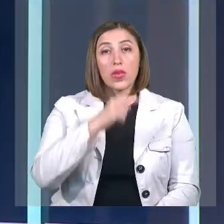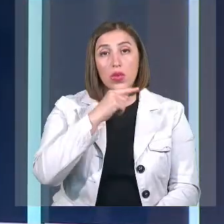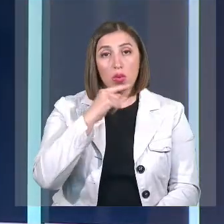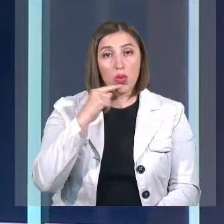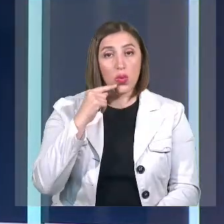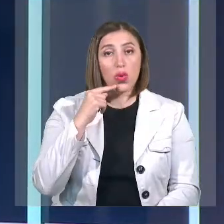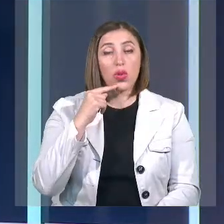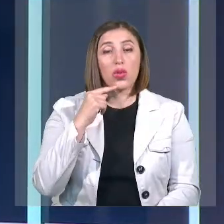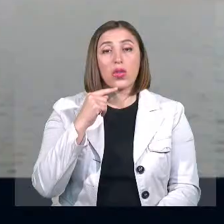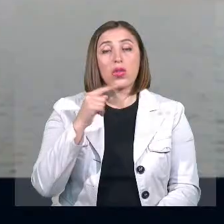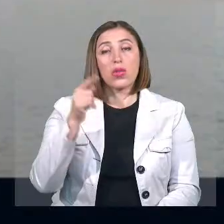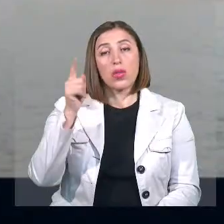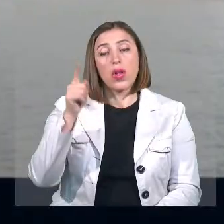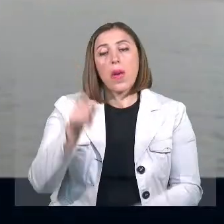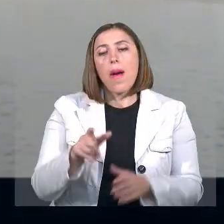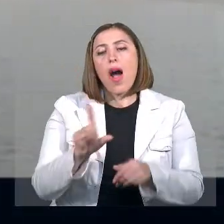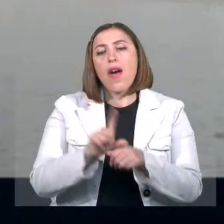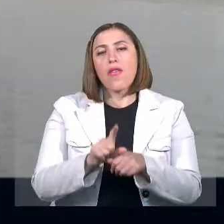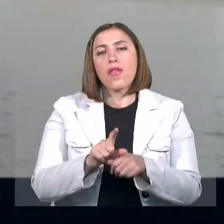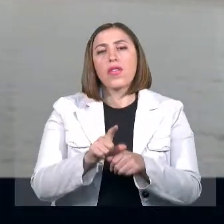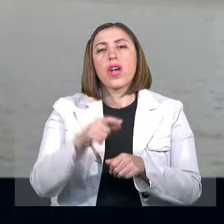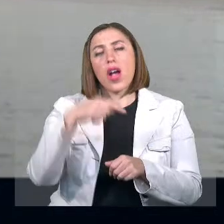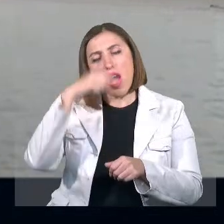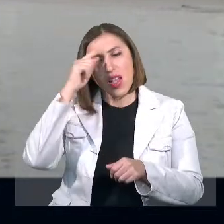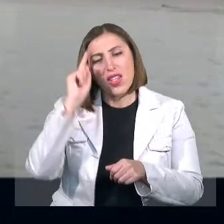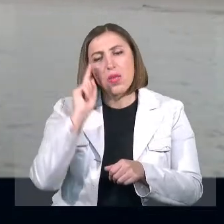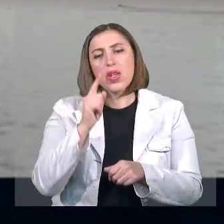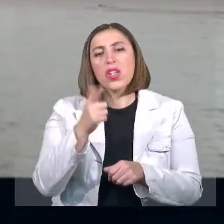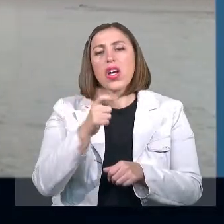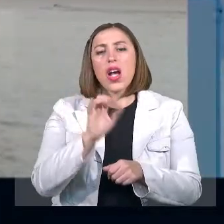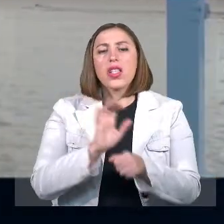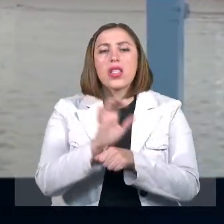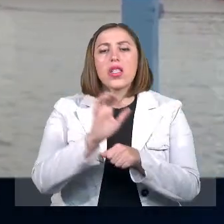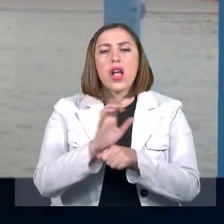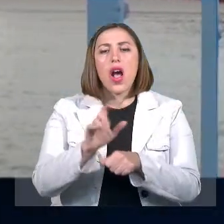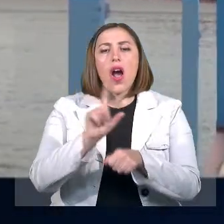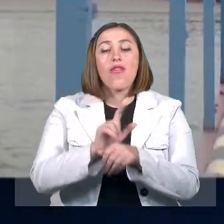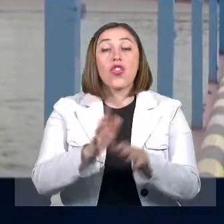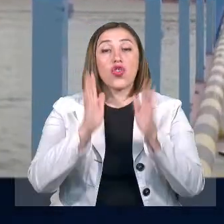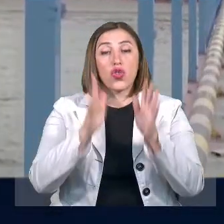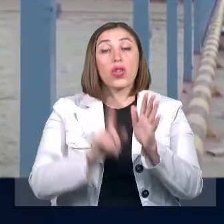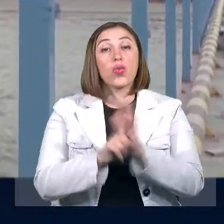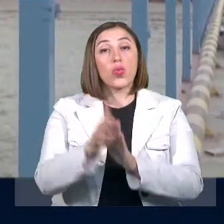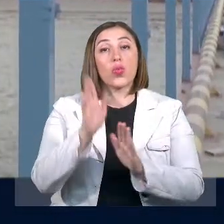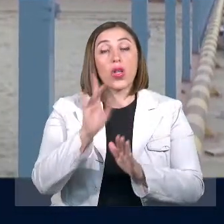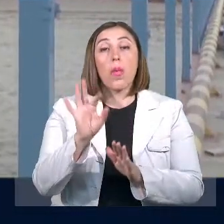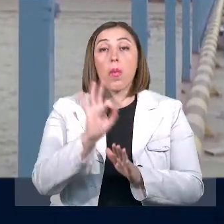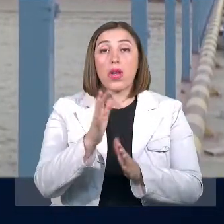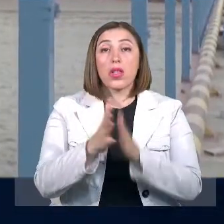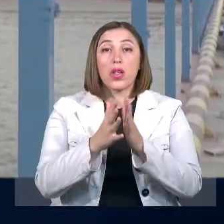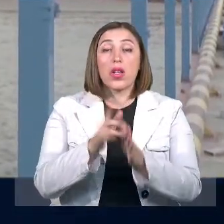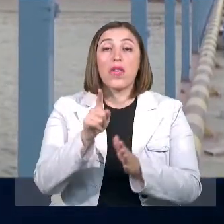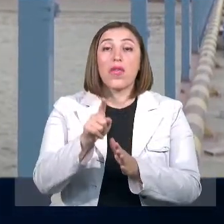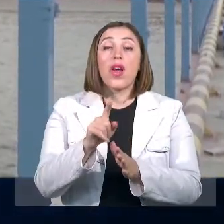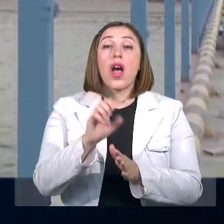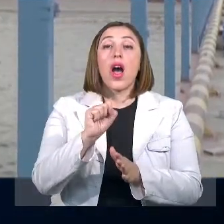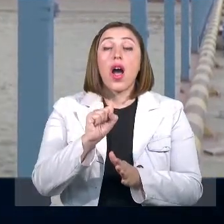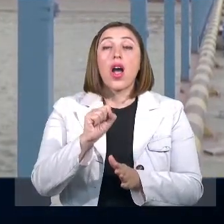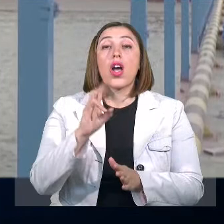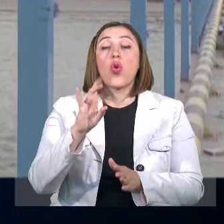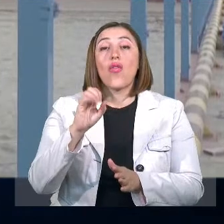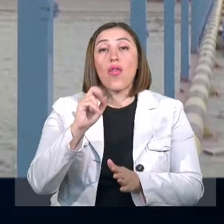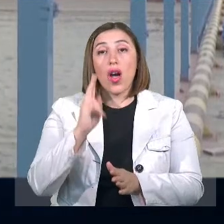Ռուսաստանը մեծացնելու է Ադրբեջան մատակարարվող գազի ծավալները, ասել է Ռուսաստանի փոխվարչապետ Ալեքսանդր Նովակը։